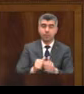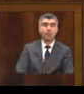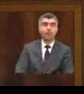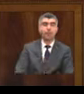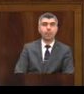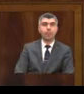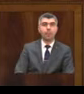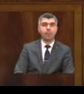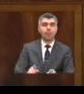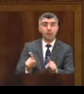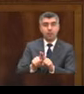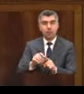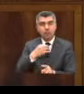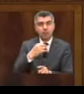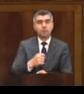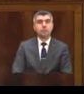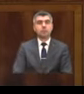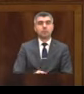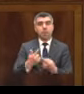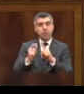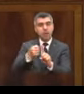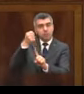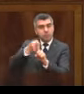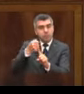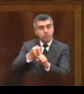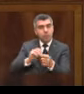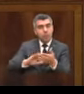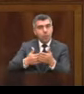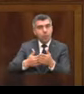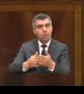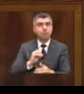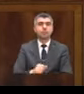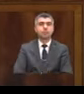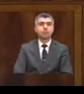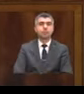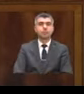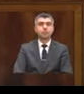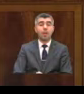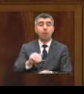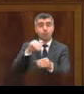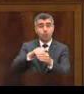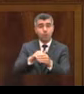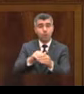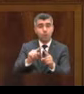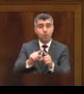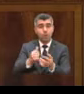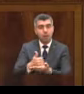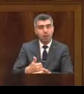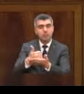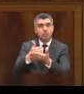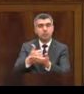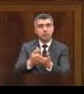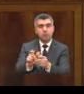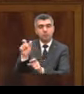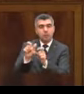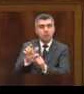دائما في إطار المنجزات أو التي تم الاشتغال عليها صندوق التماسك الاجتماعي والحماية الاجتماعية